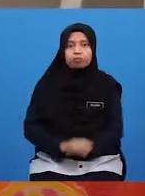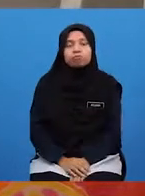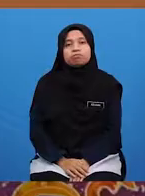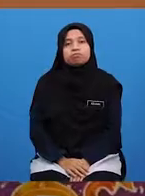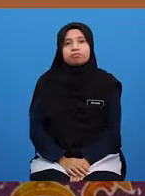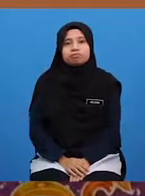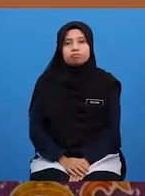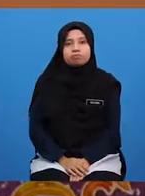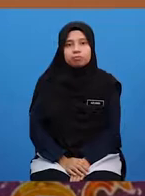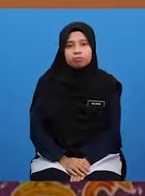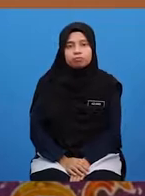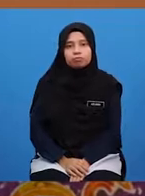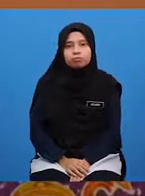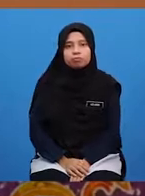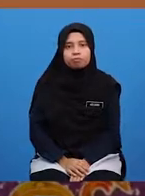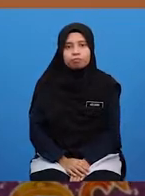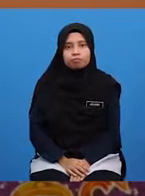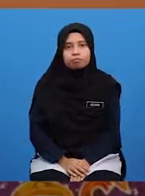dihasilkan.